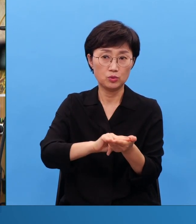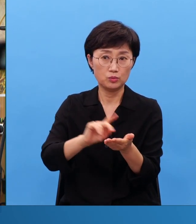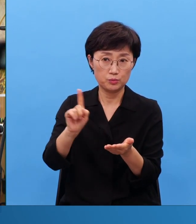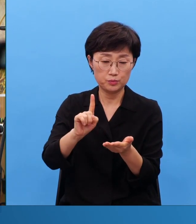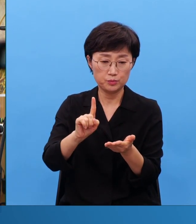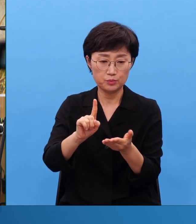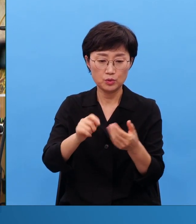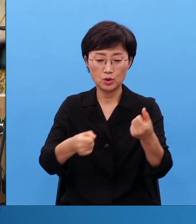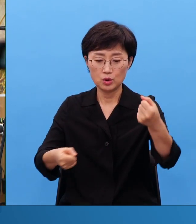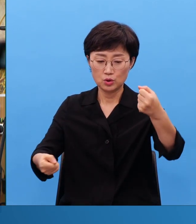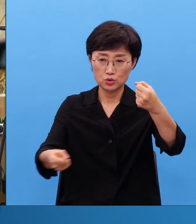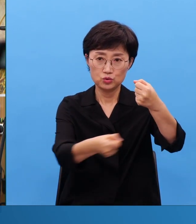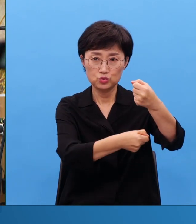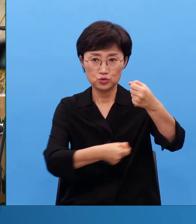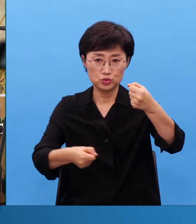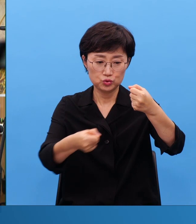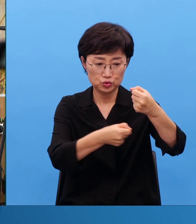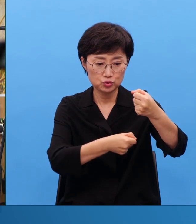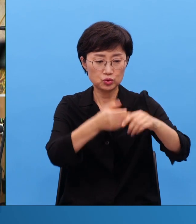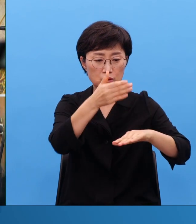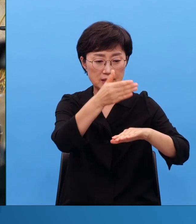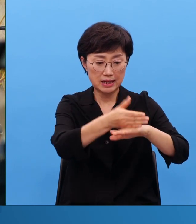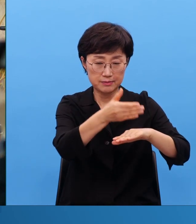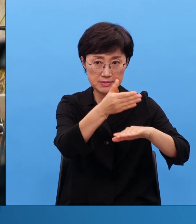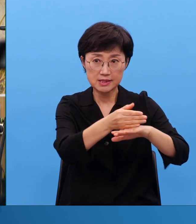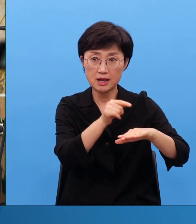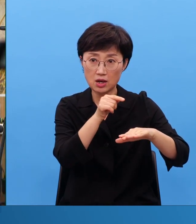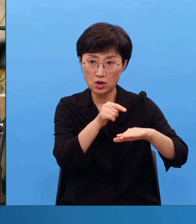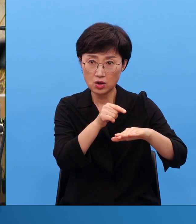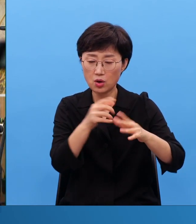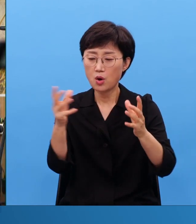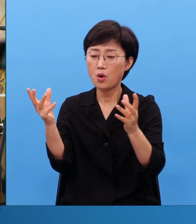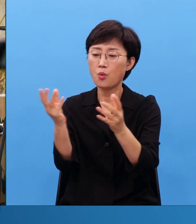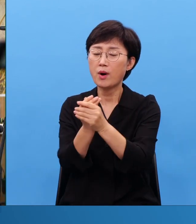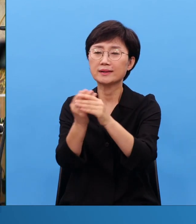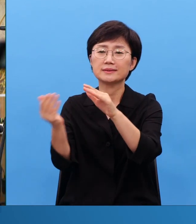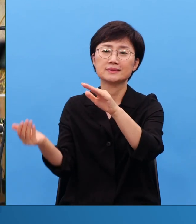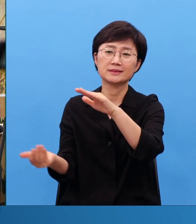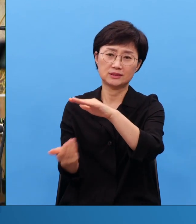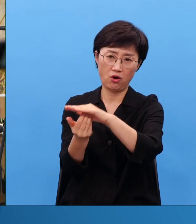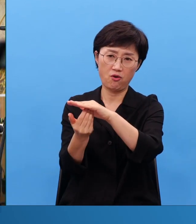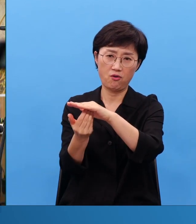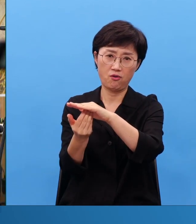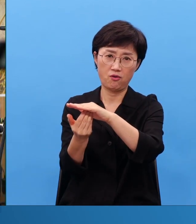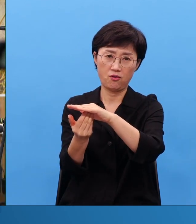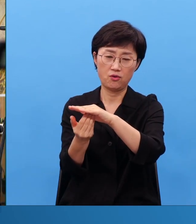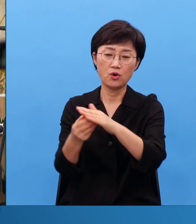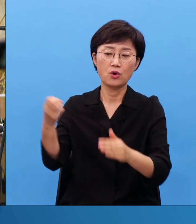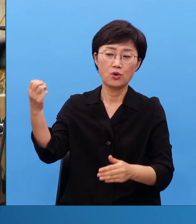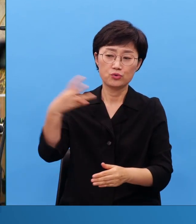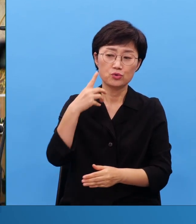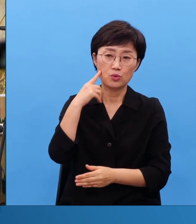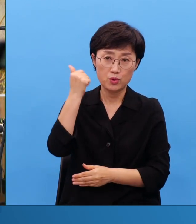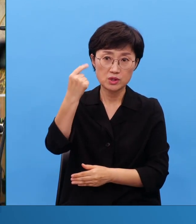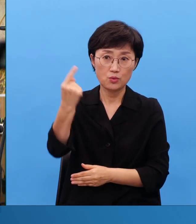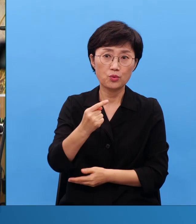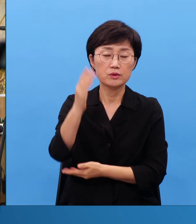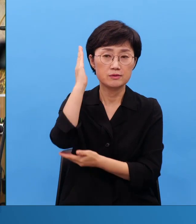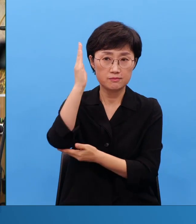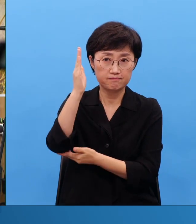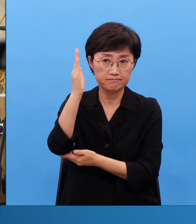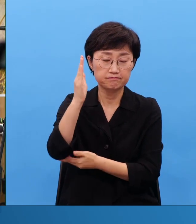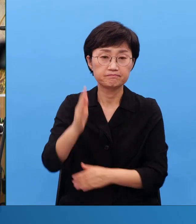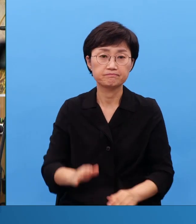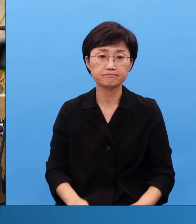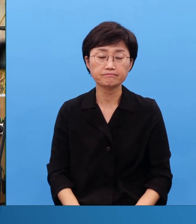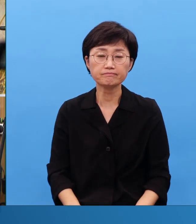추수감사의 완성이라는 제목으로 당회장 유광수 목사님께서 말씀 선포해 주시겠습니다. After praise by the David's choir, Reverend Yu